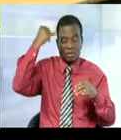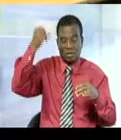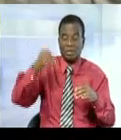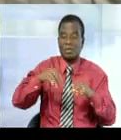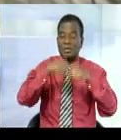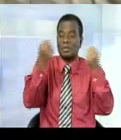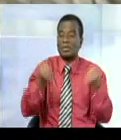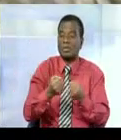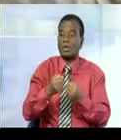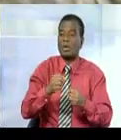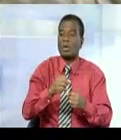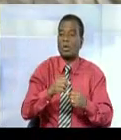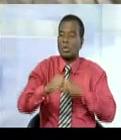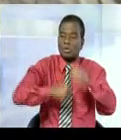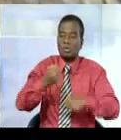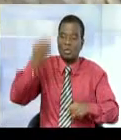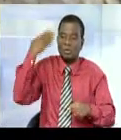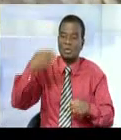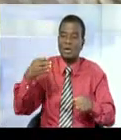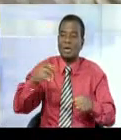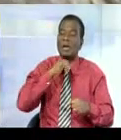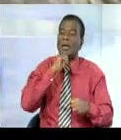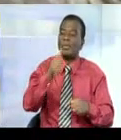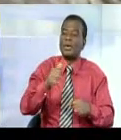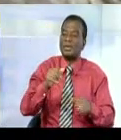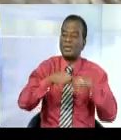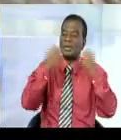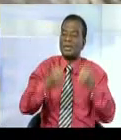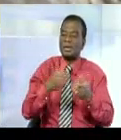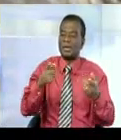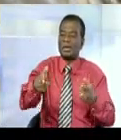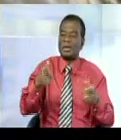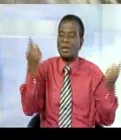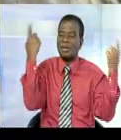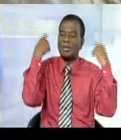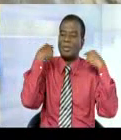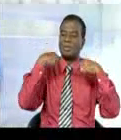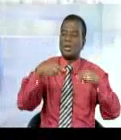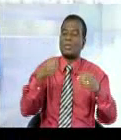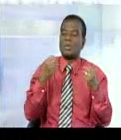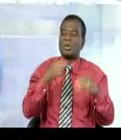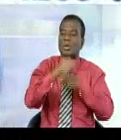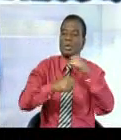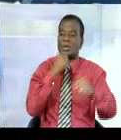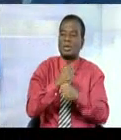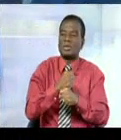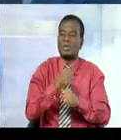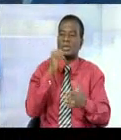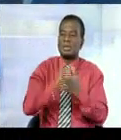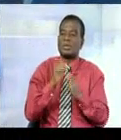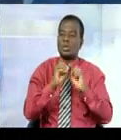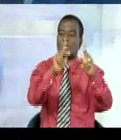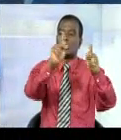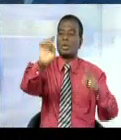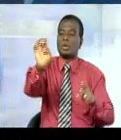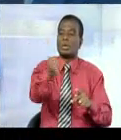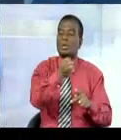les éditeurs. On souffrait beaucoup du fait qu'il n'y ait pas ce salon-là pendant bon nombre d'années. C'est une